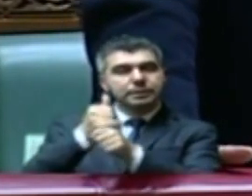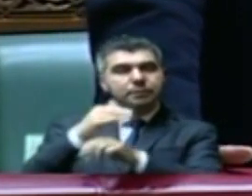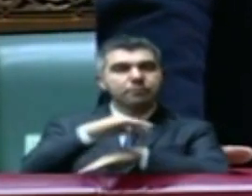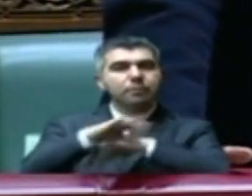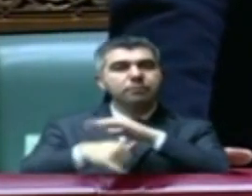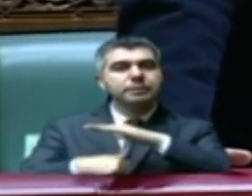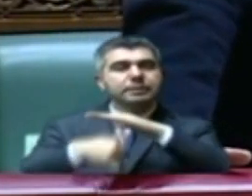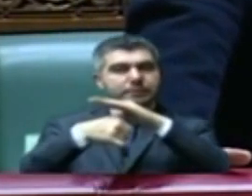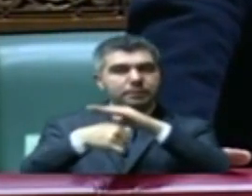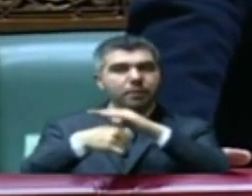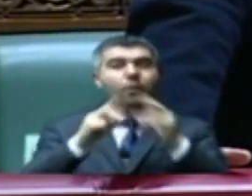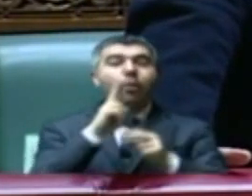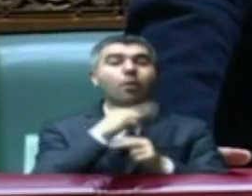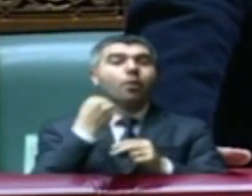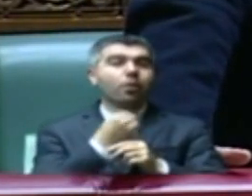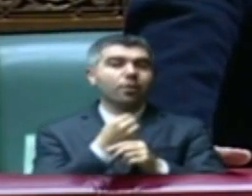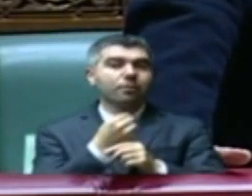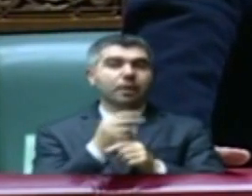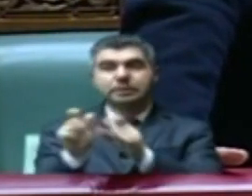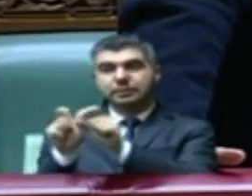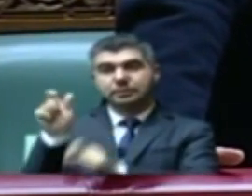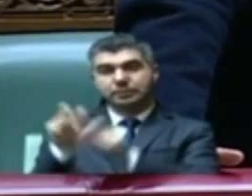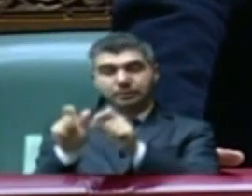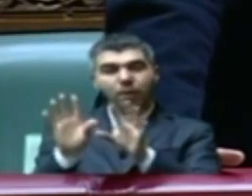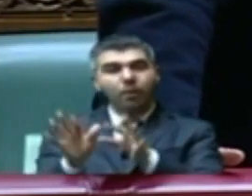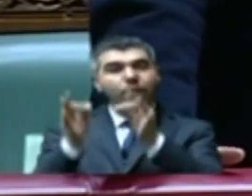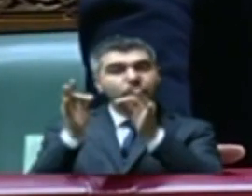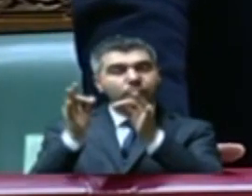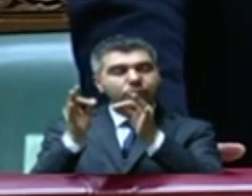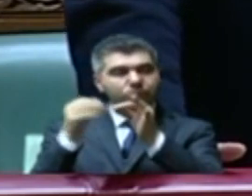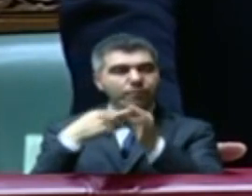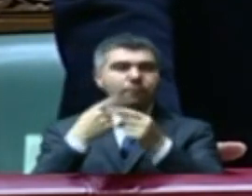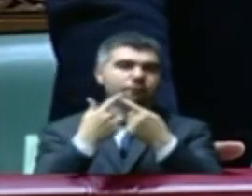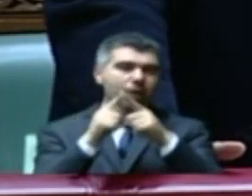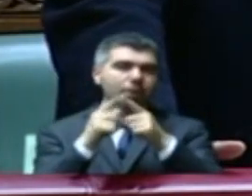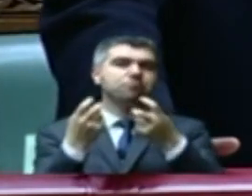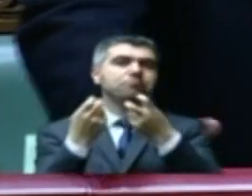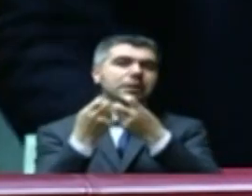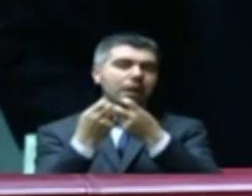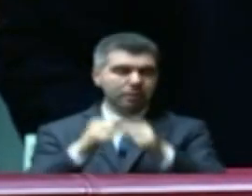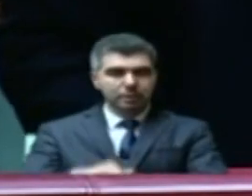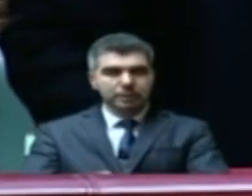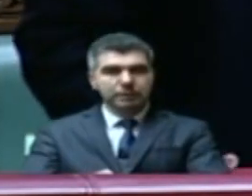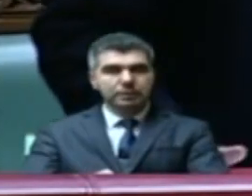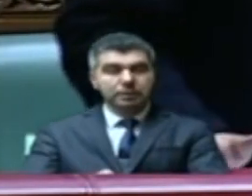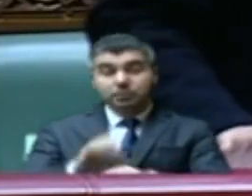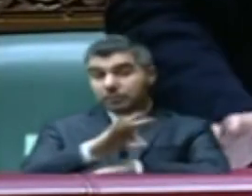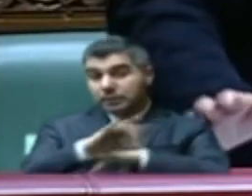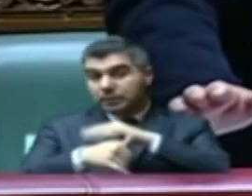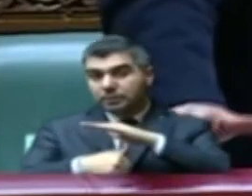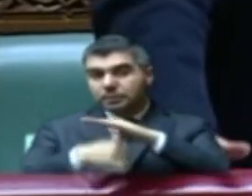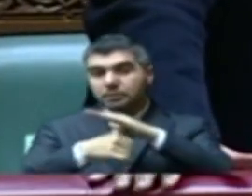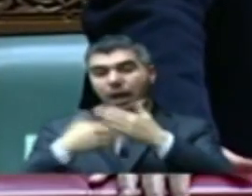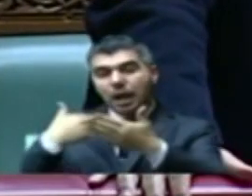قرار سياسي لعدم تفعيل دور هذا المجلس. وسأعطيكم أمثلة على ذلك. هذا المجلس عقد